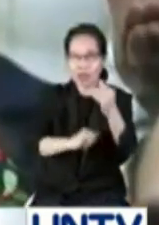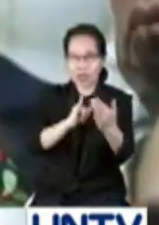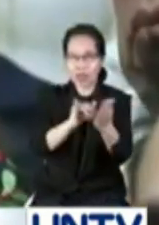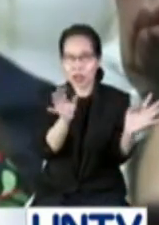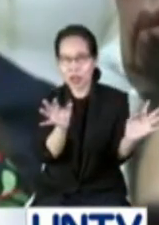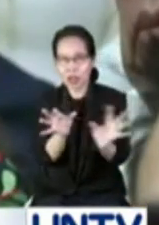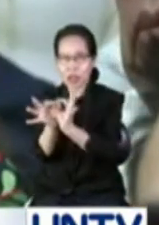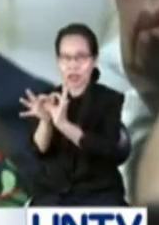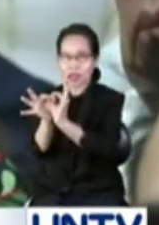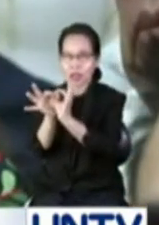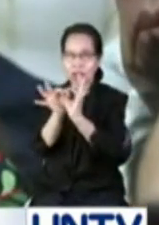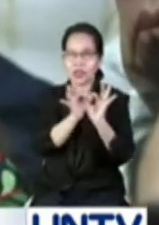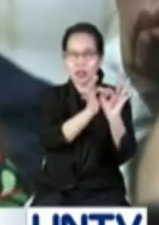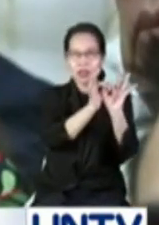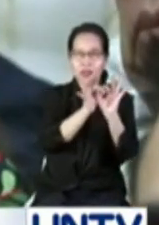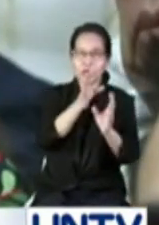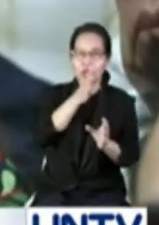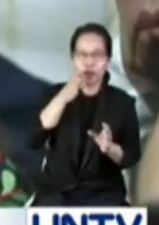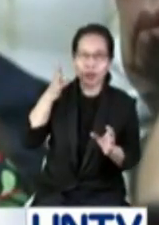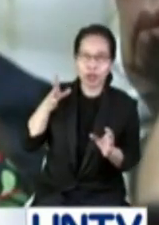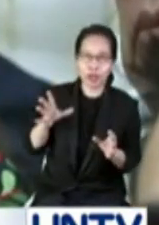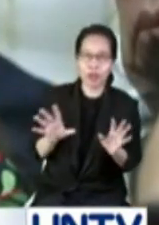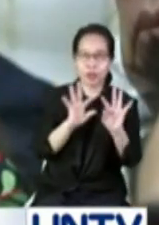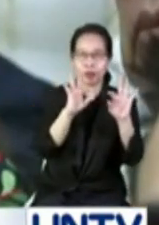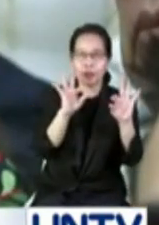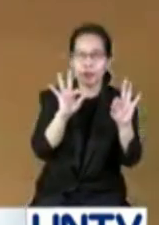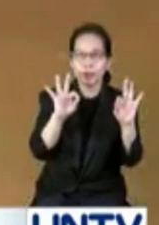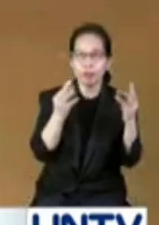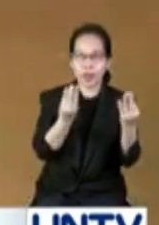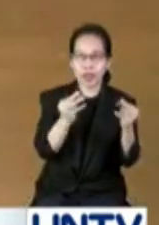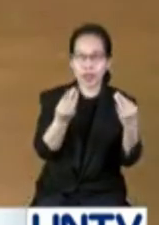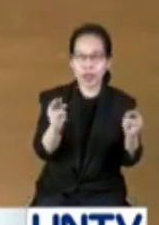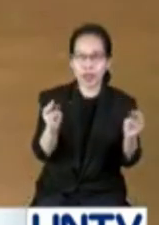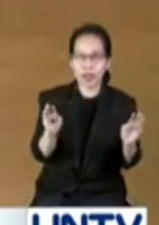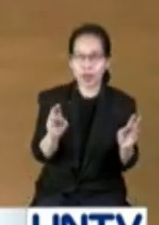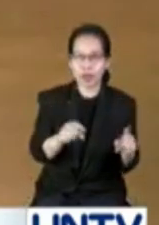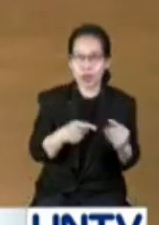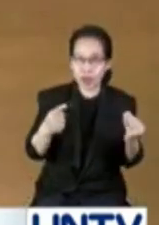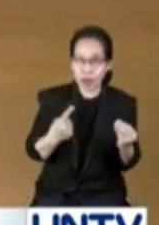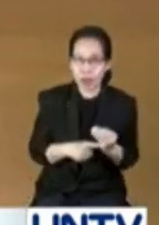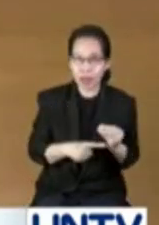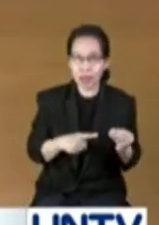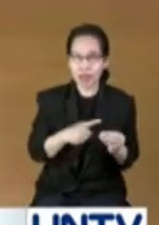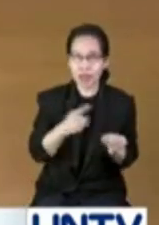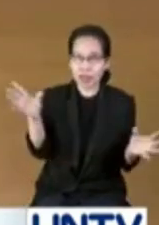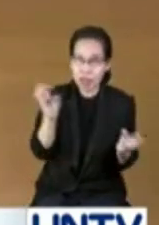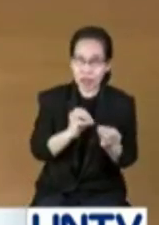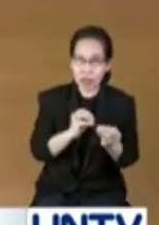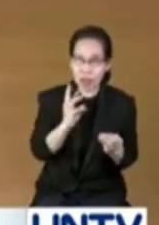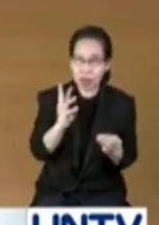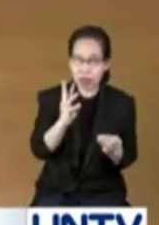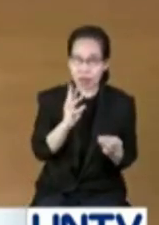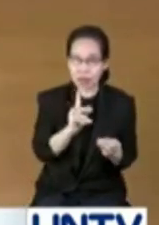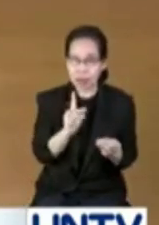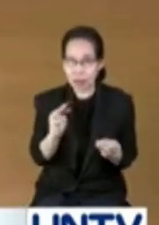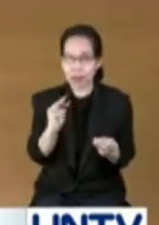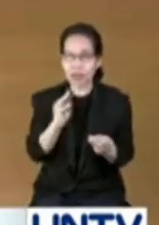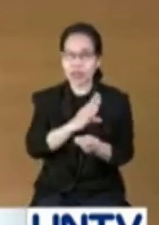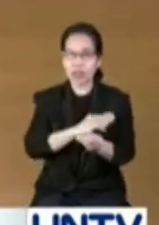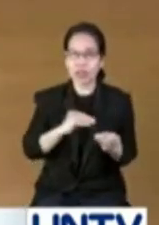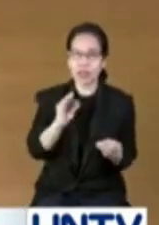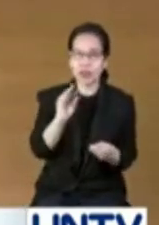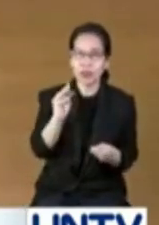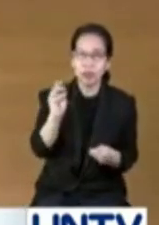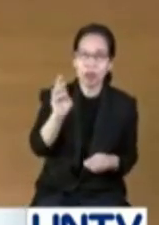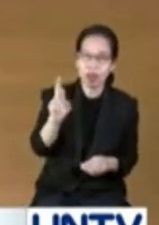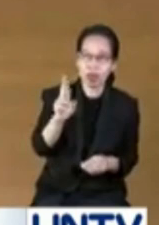mga sakahan sa mga pamilihan. Alinsunod dito, karagdagang 600 kilometro ng mga FMR ang ating